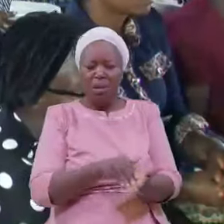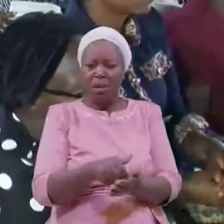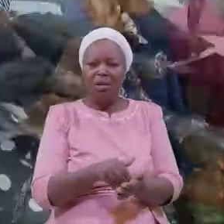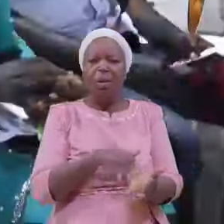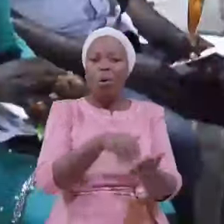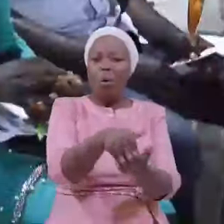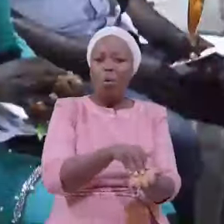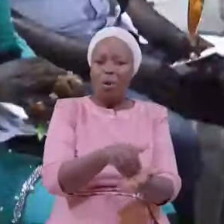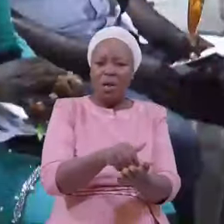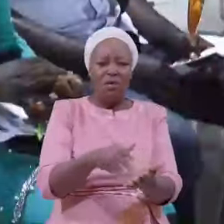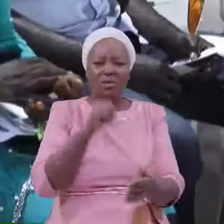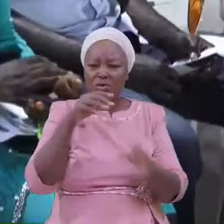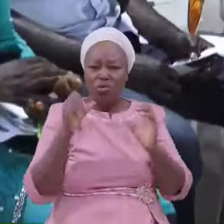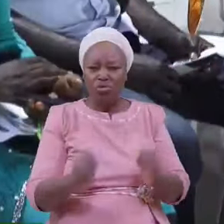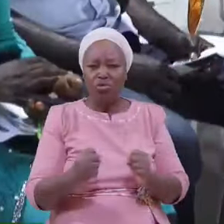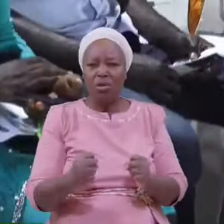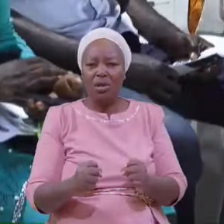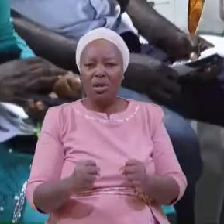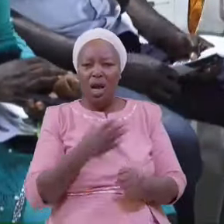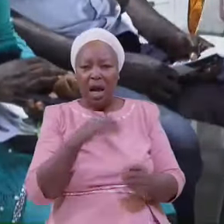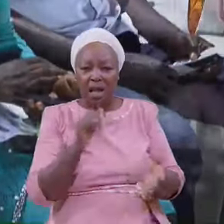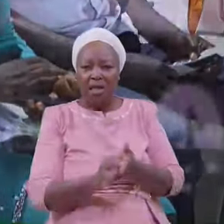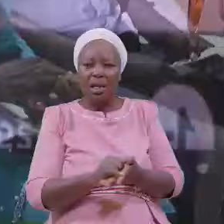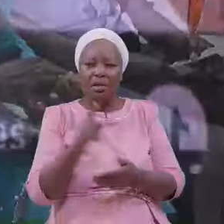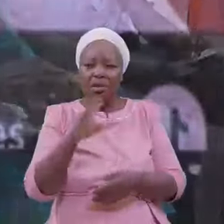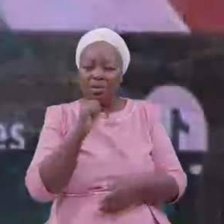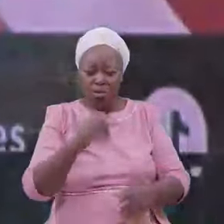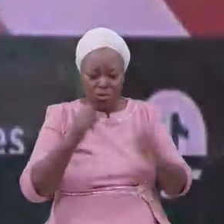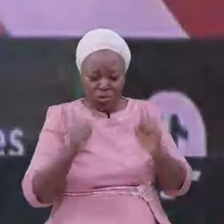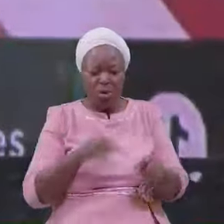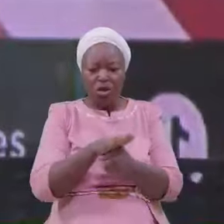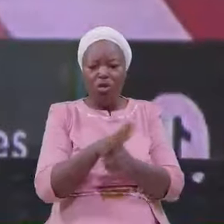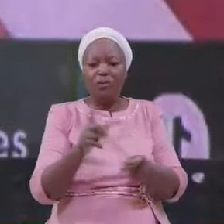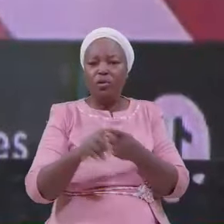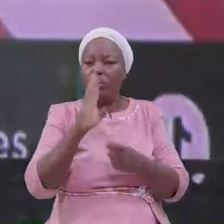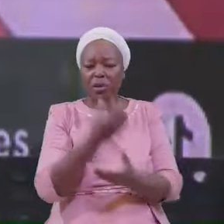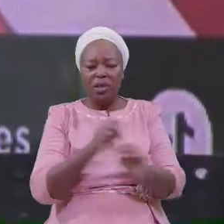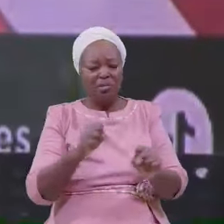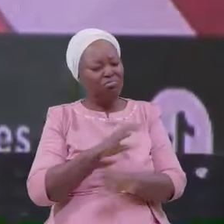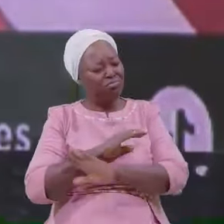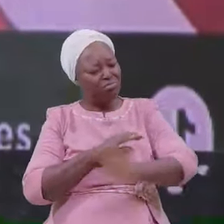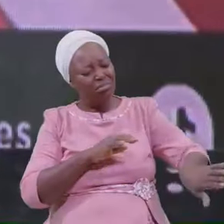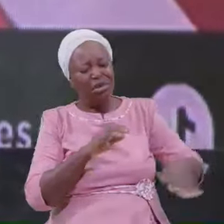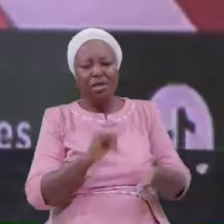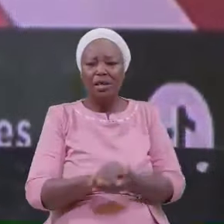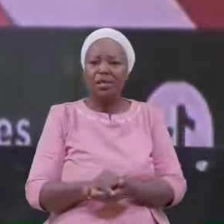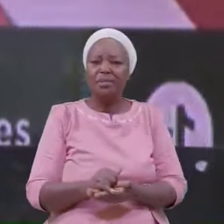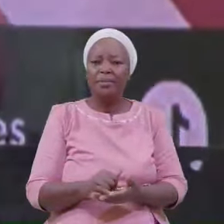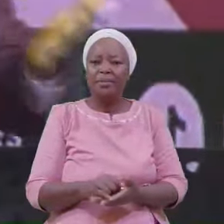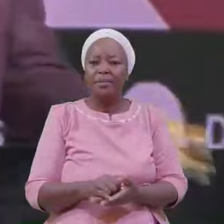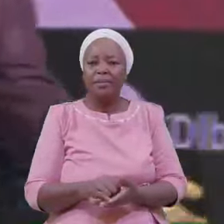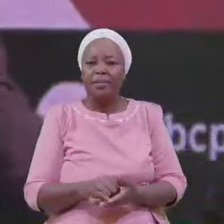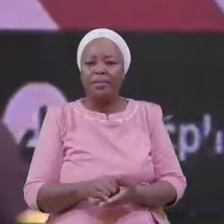Ang kahinaan natin. And that you are not strong enough to be saved, don't look at that. Huwag mong tignan ang lahat ng kahinaan mo. They